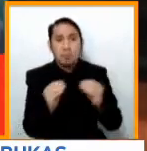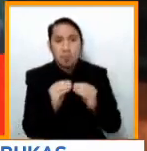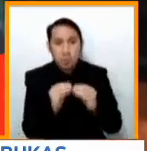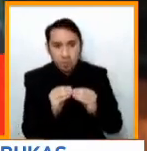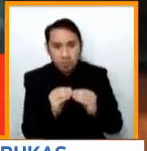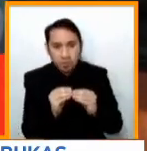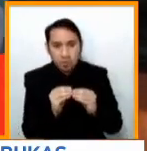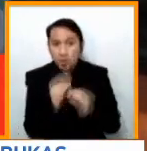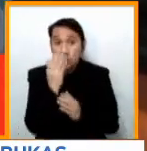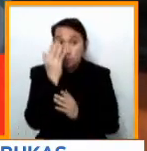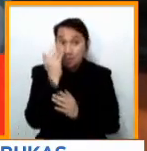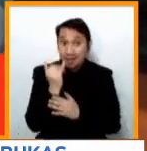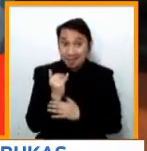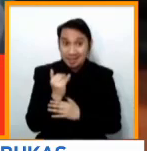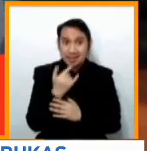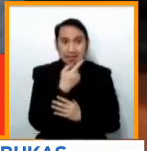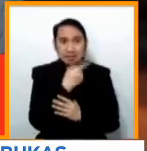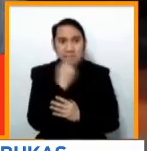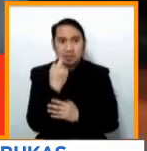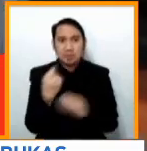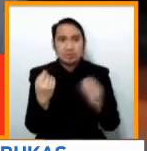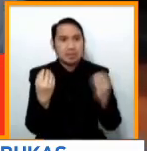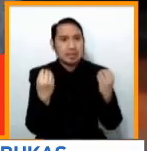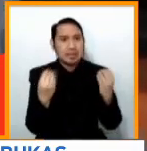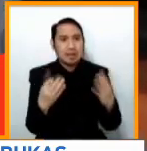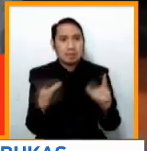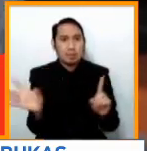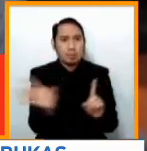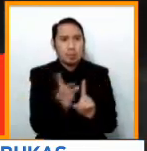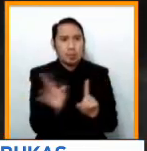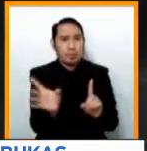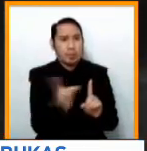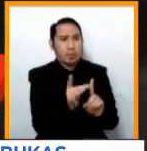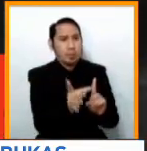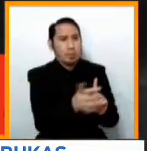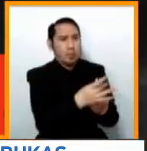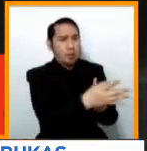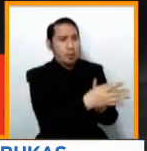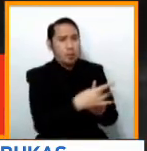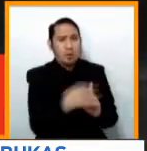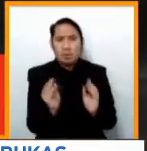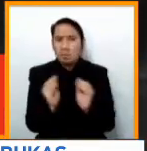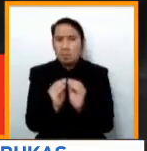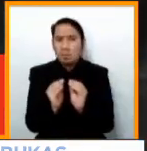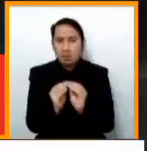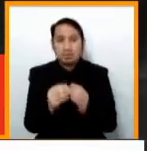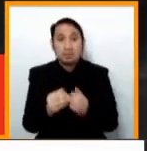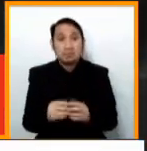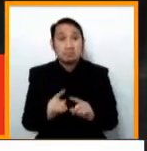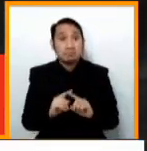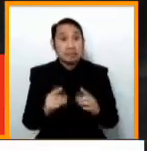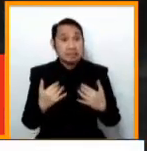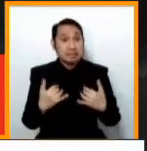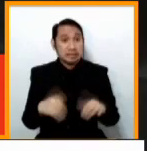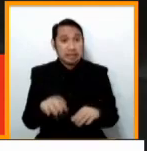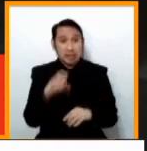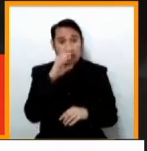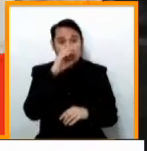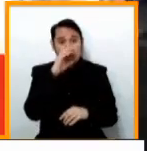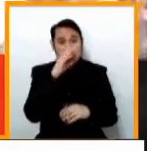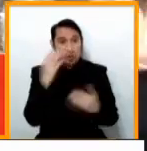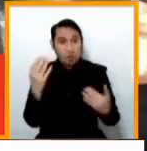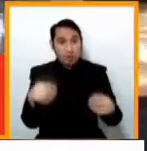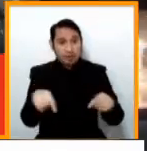Mas parami ng parami yung ano ngayon. Opo. Maigpit pa rin ang sinasagawang checkpoint sa Batasan San Mateo